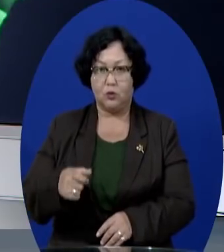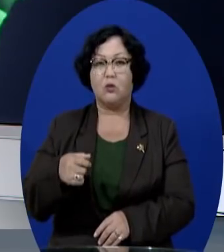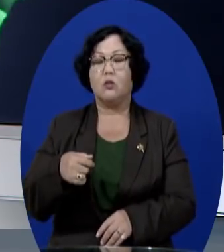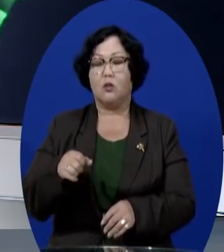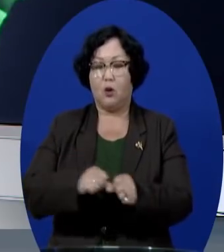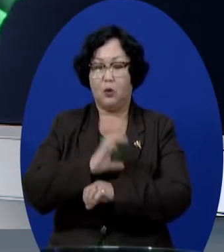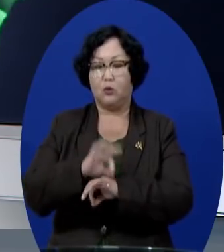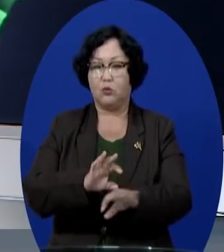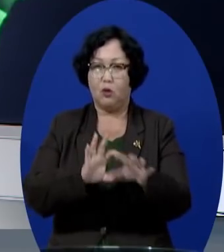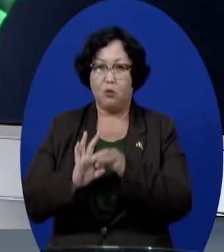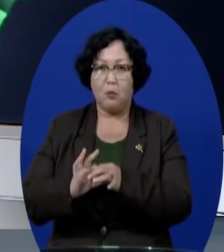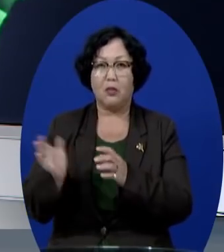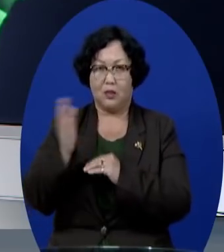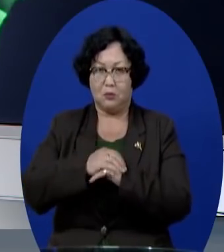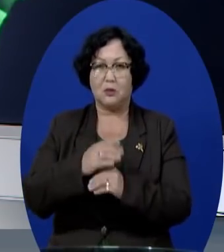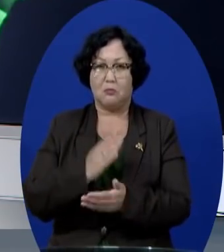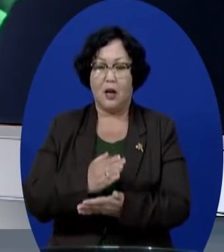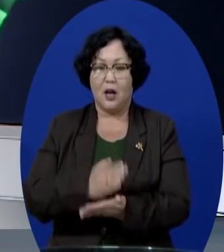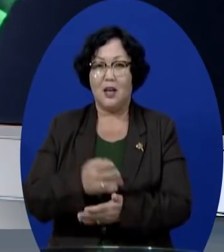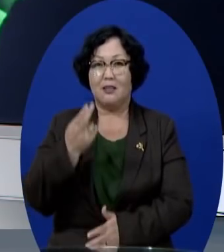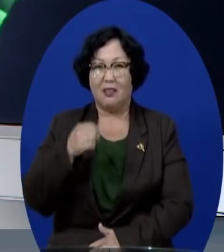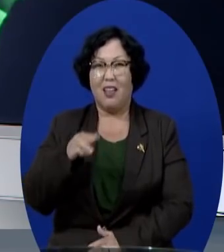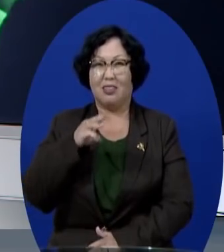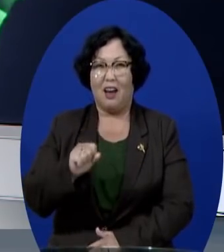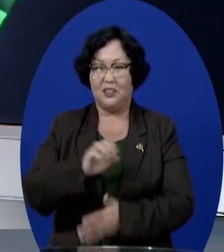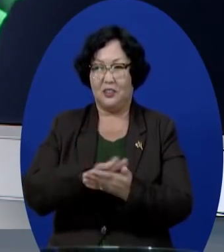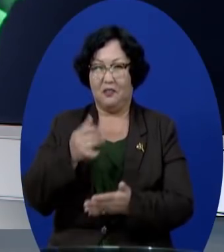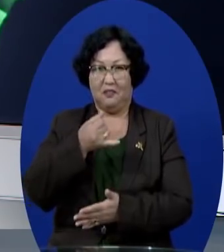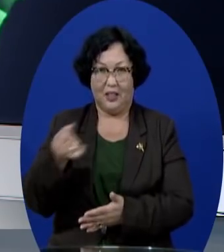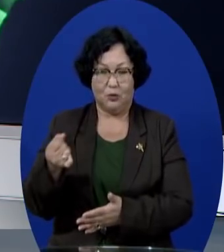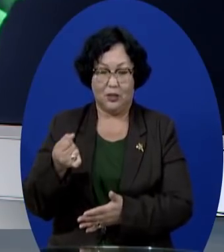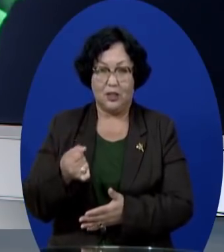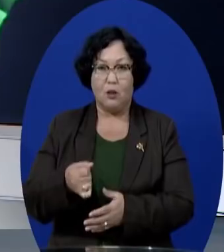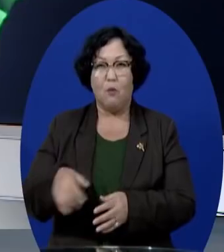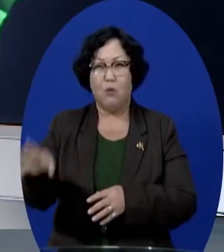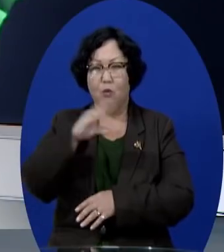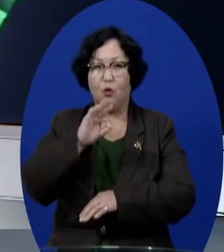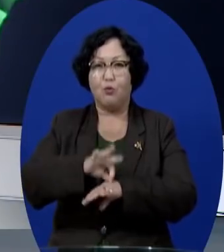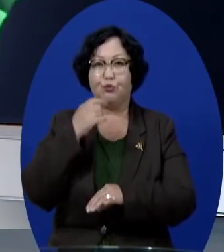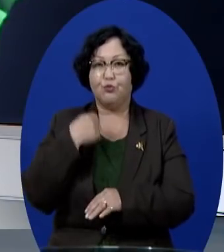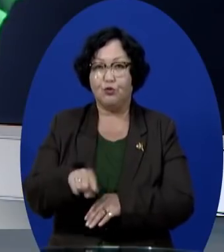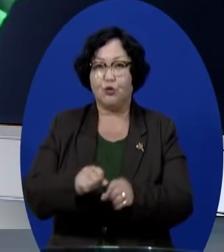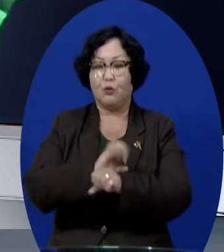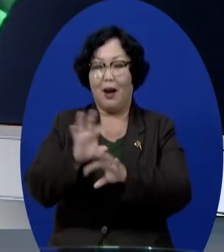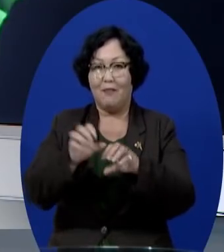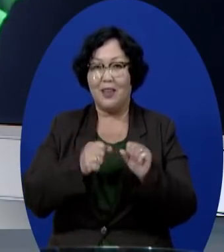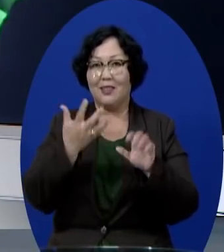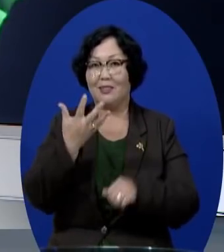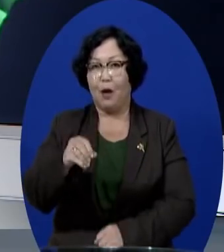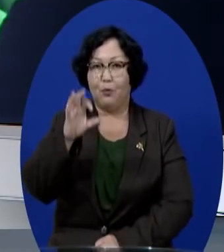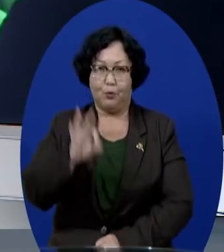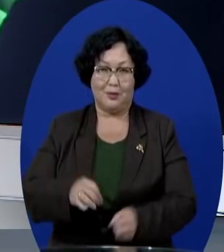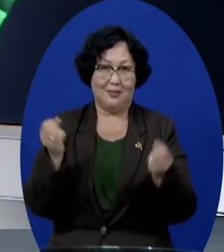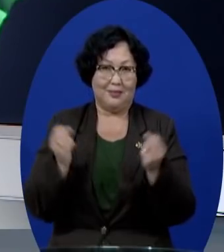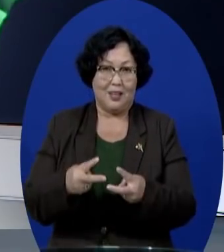улмаас алдаад байна. За хамгийн анхаарал татаж байгаа нь Дельта хөлбөрийн тархалт нийт өвчлөлийн 50% хүрээд байгаа юм аа. Эрүүл мэндийн яамны зүгээс Дельта хөлбөрийн тархалт